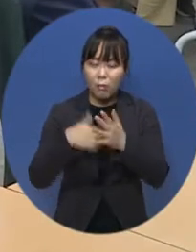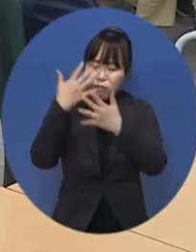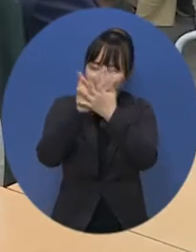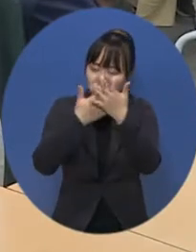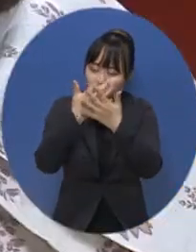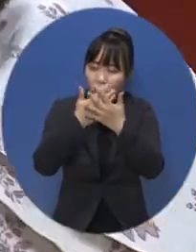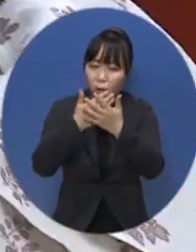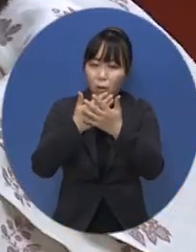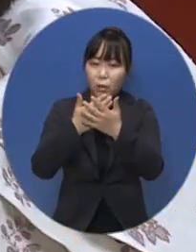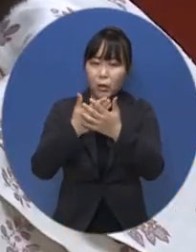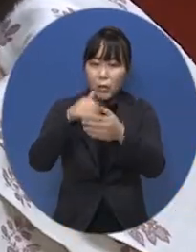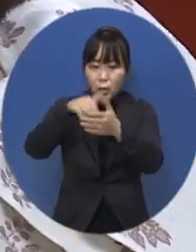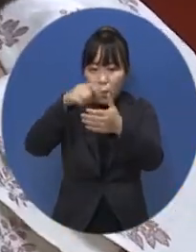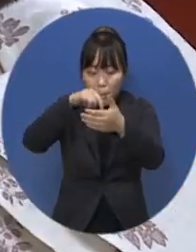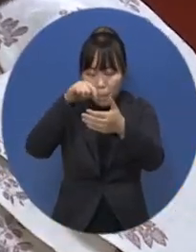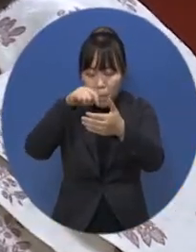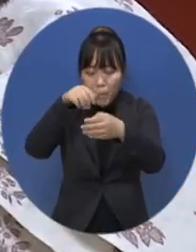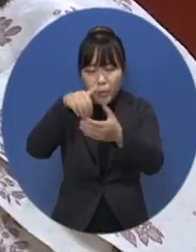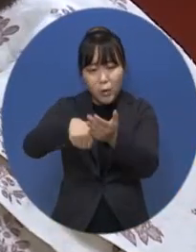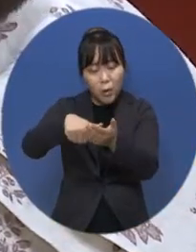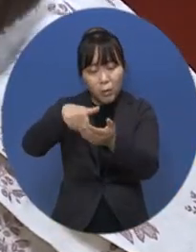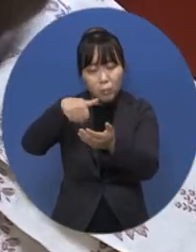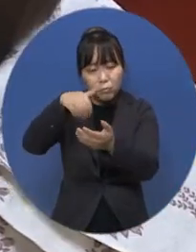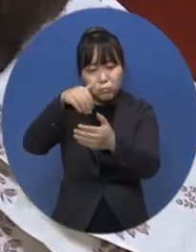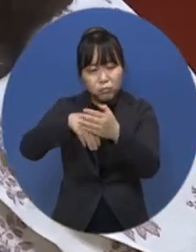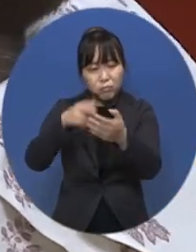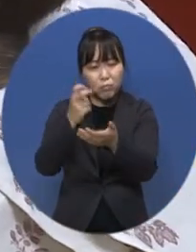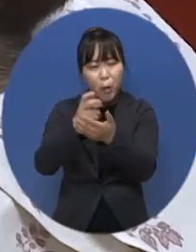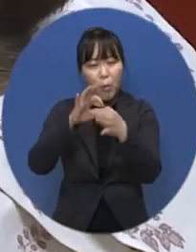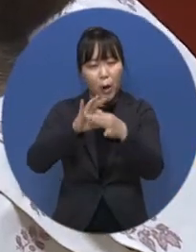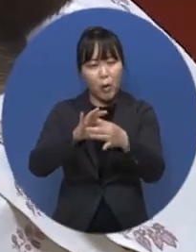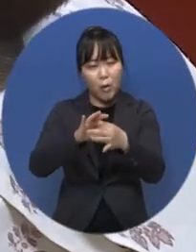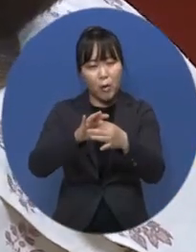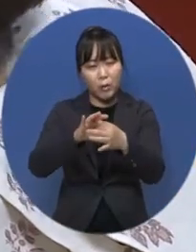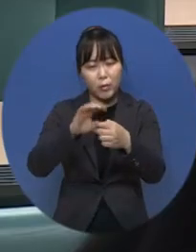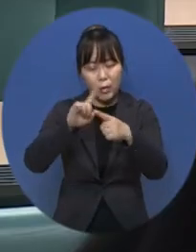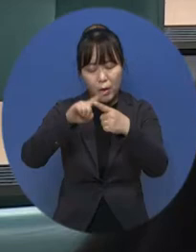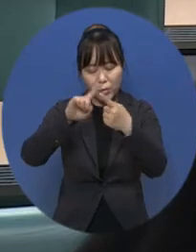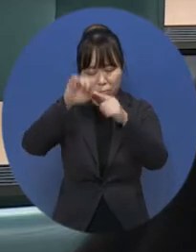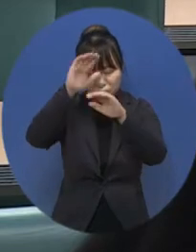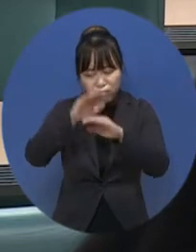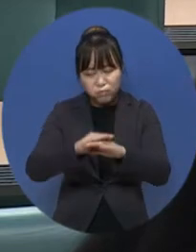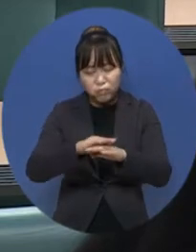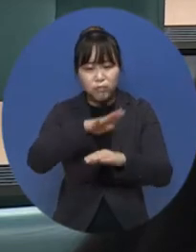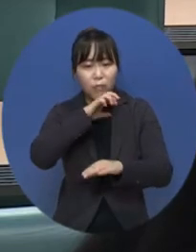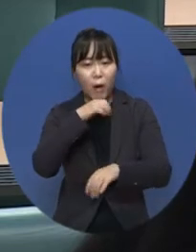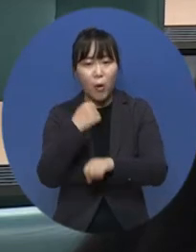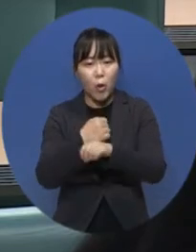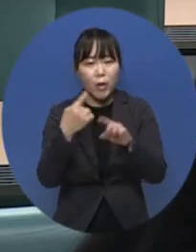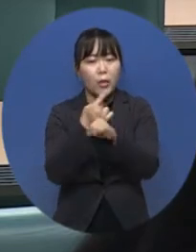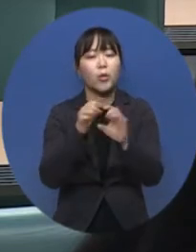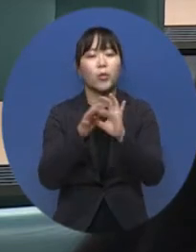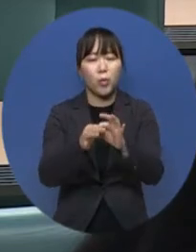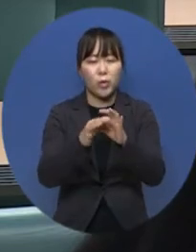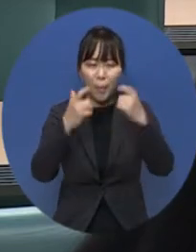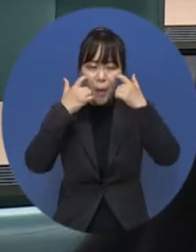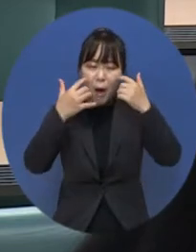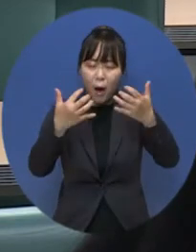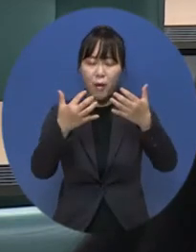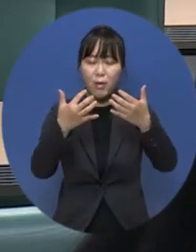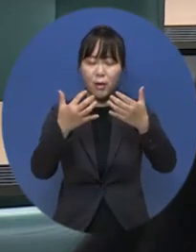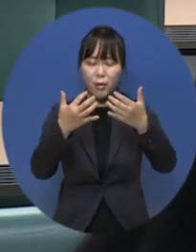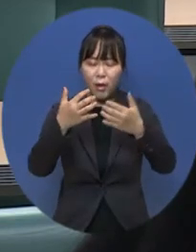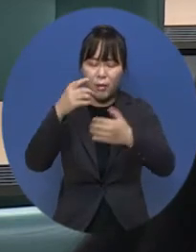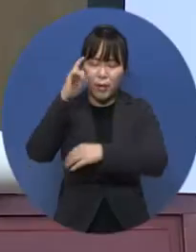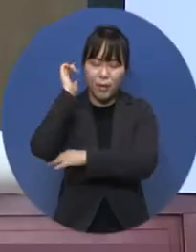않은 공직선거법 내 참정권 조항을 규탄하는 한편 법 개정을 통해 이를 명문화할 것을